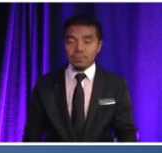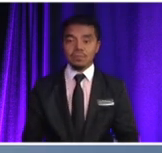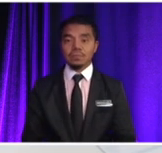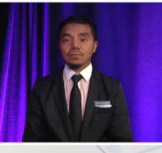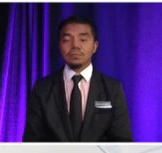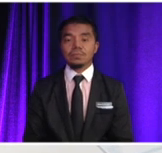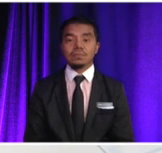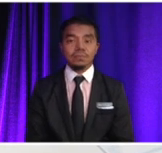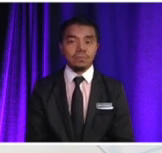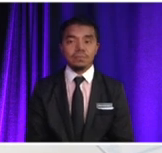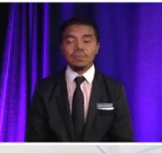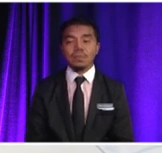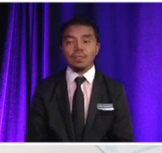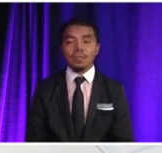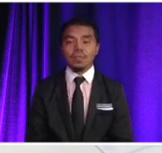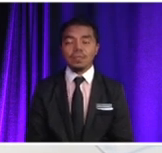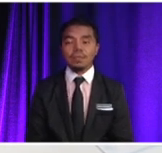bantuan kerajaan